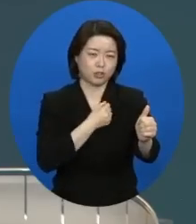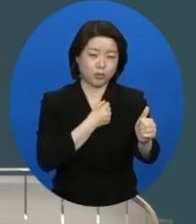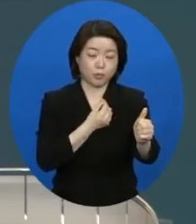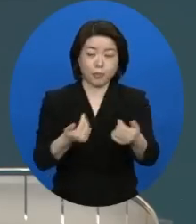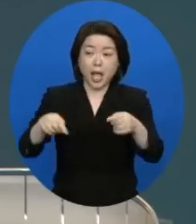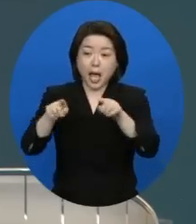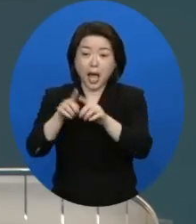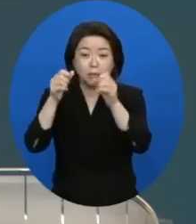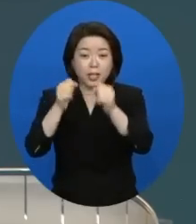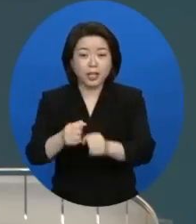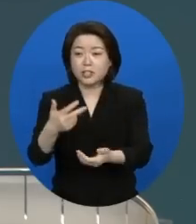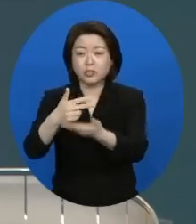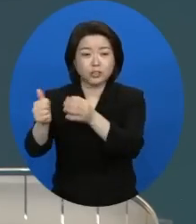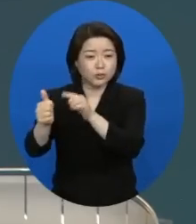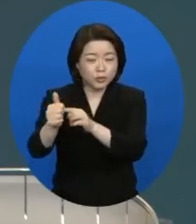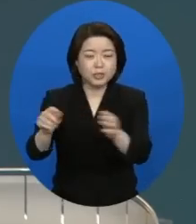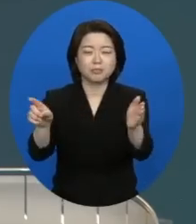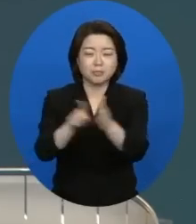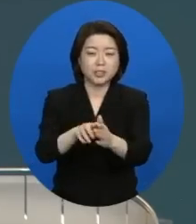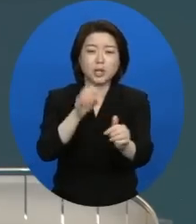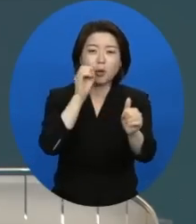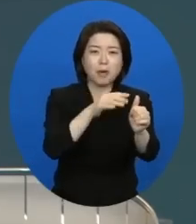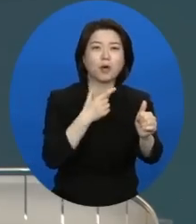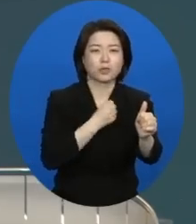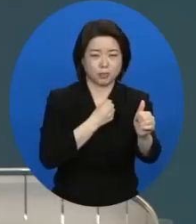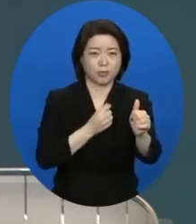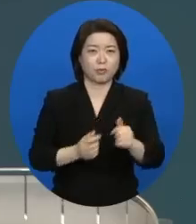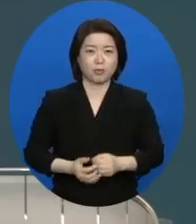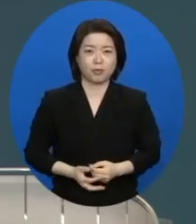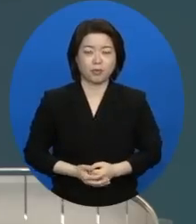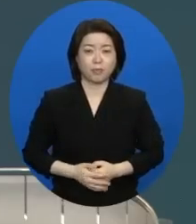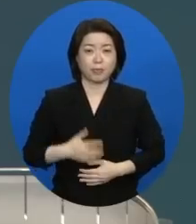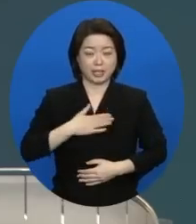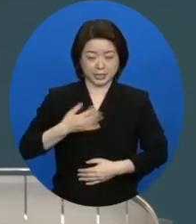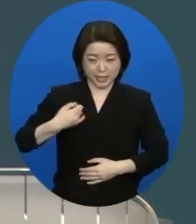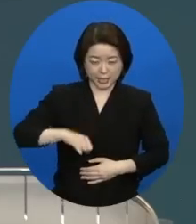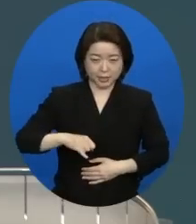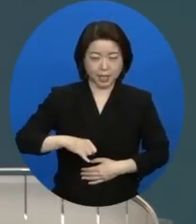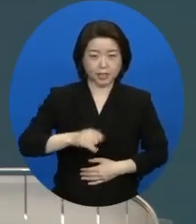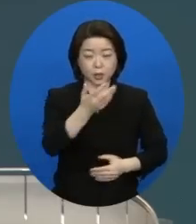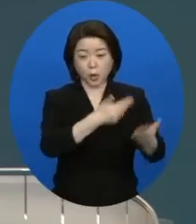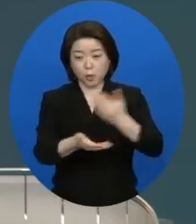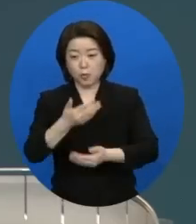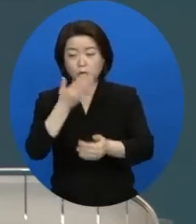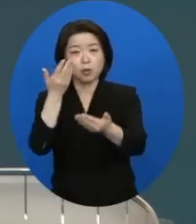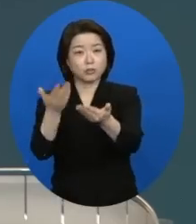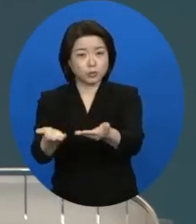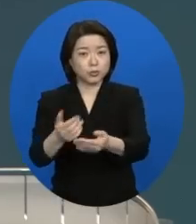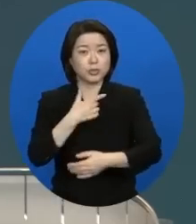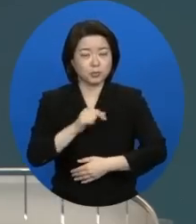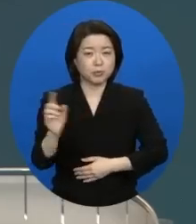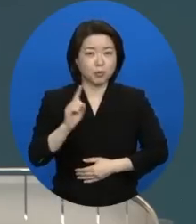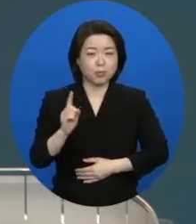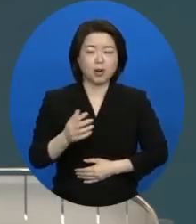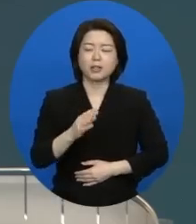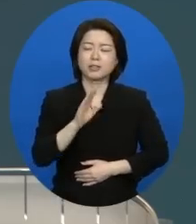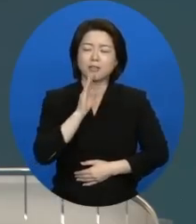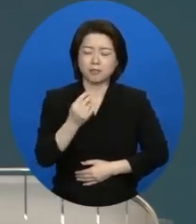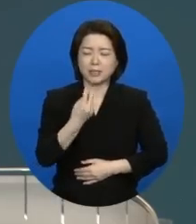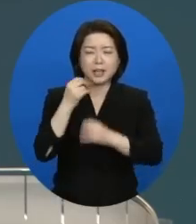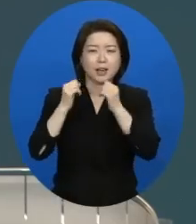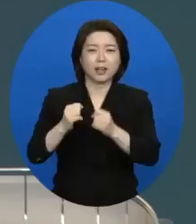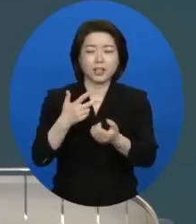주님을 믿으시라고 말씀하고 싶고, 저희 딸에게 물려주고 싶은 것은 진짜 살아계신